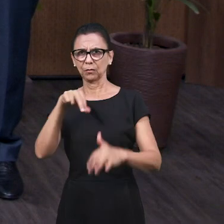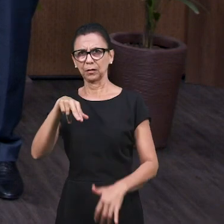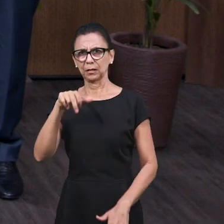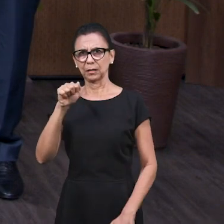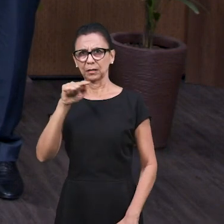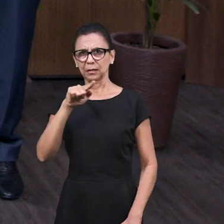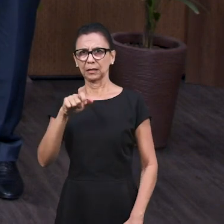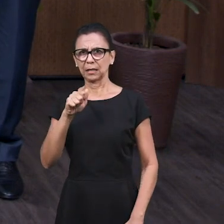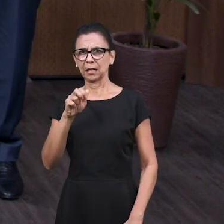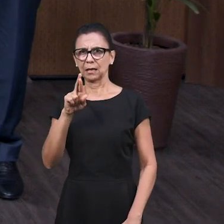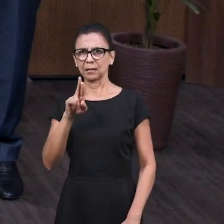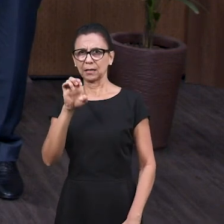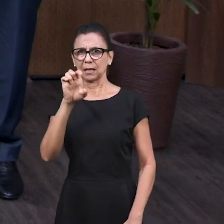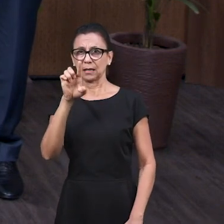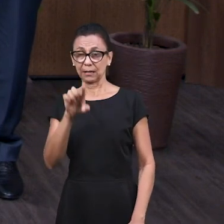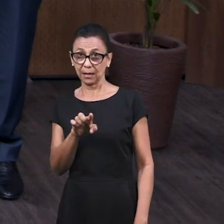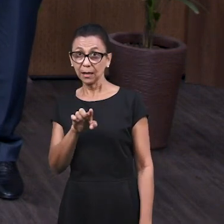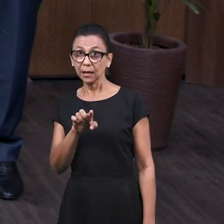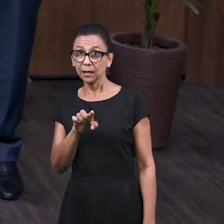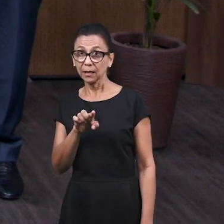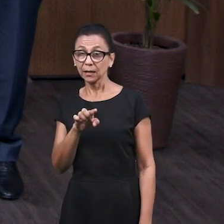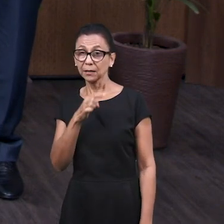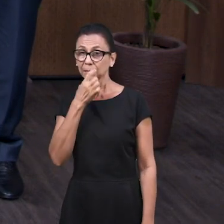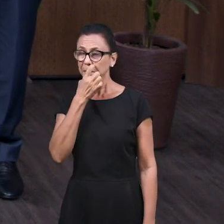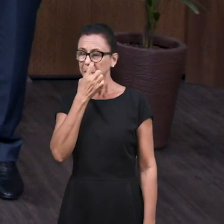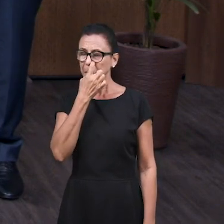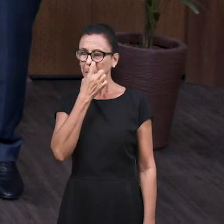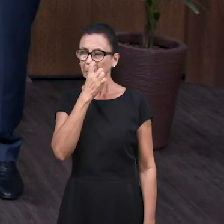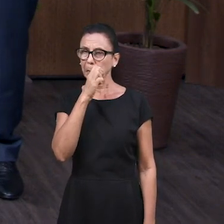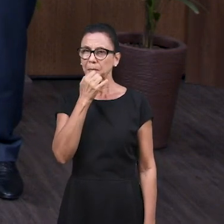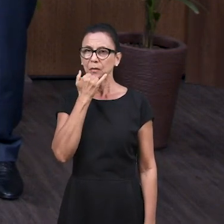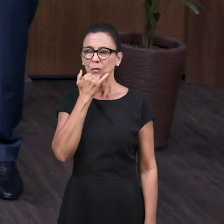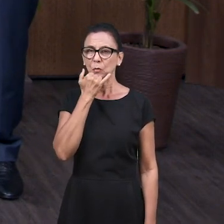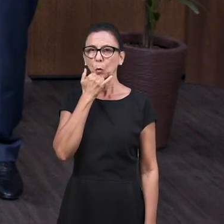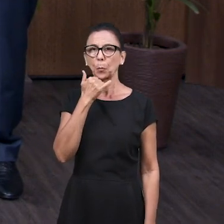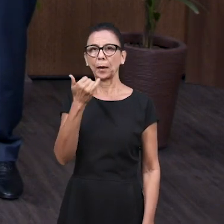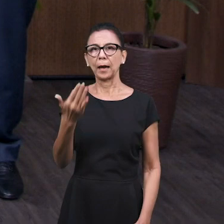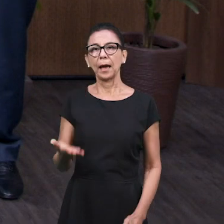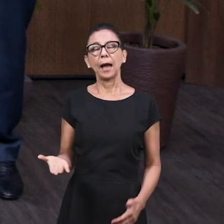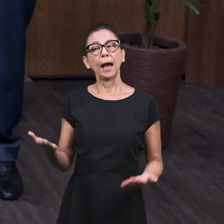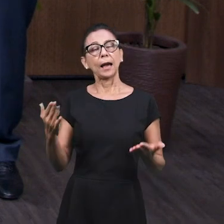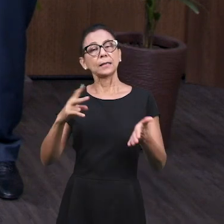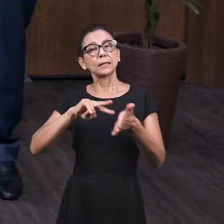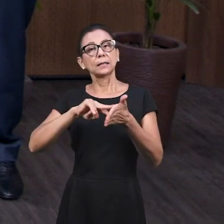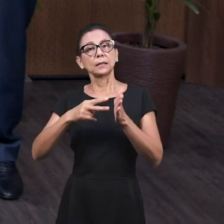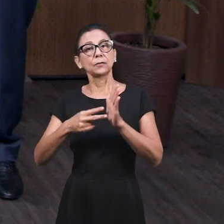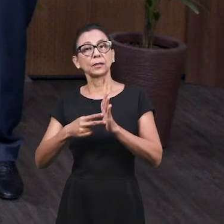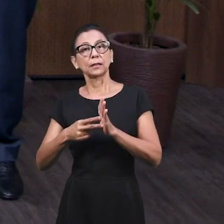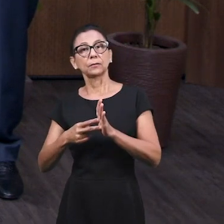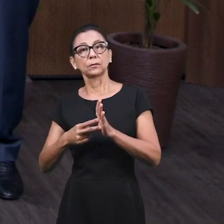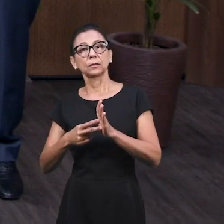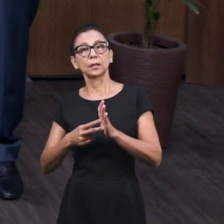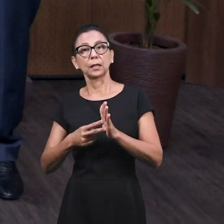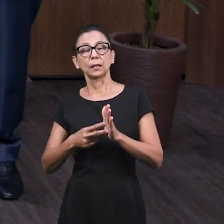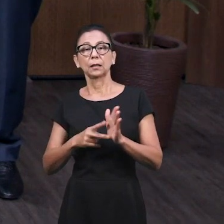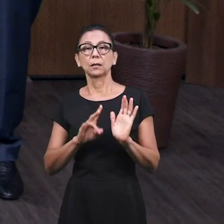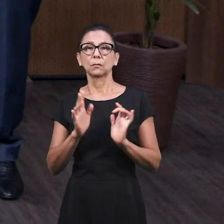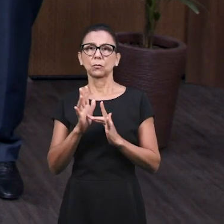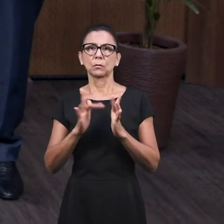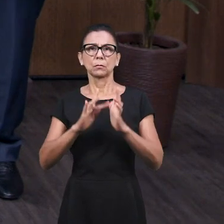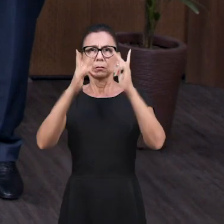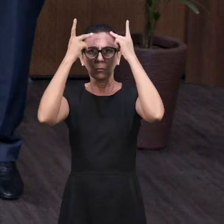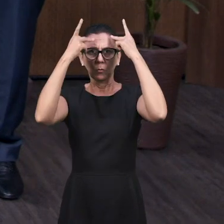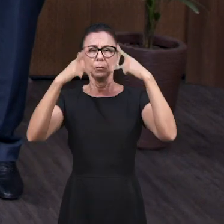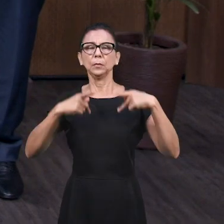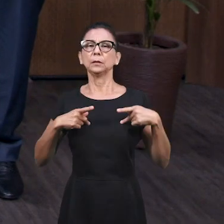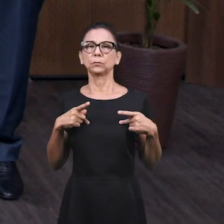train de parler simplement de la liaison de Jésus avec la terre. Mais Jésus est humain.